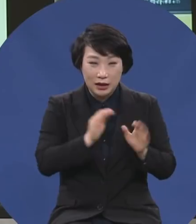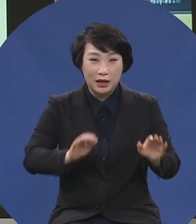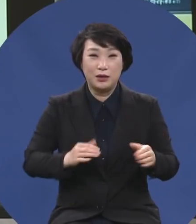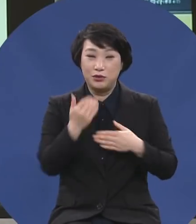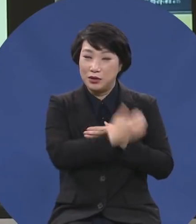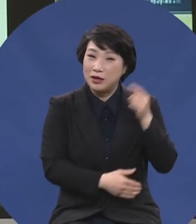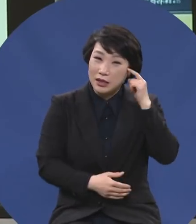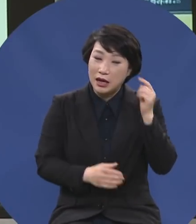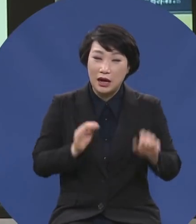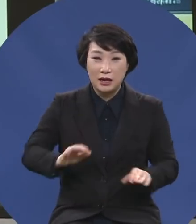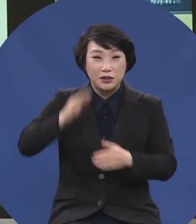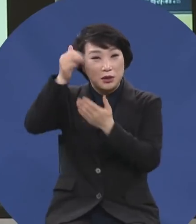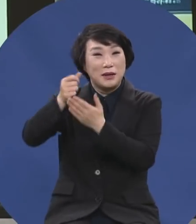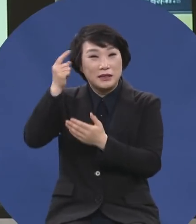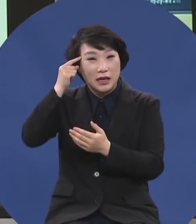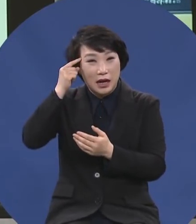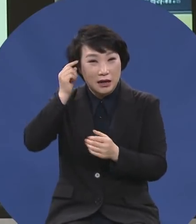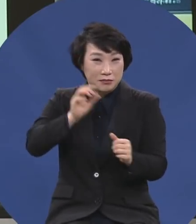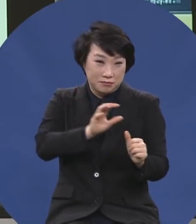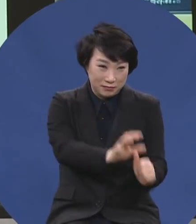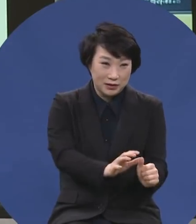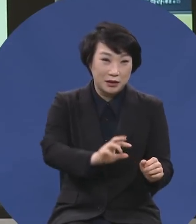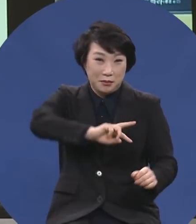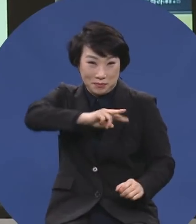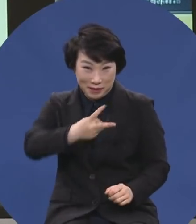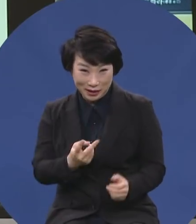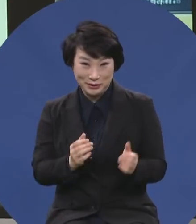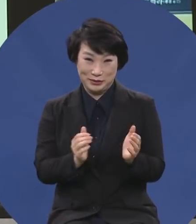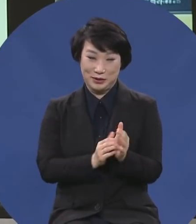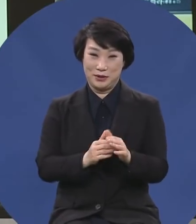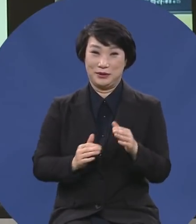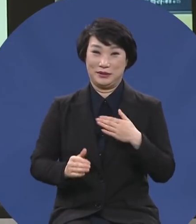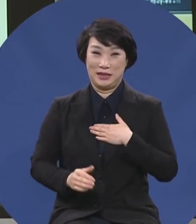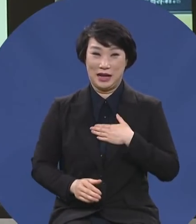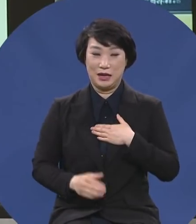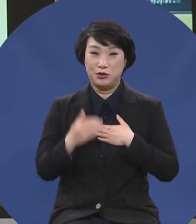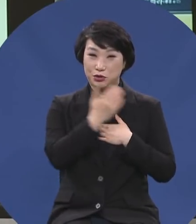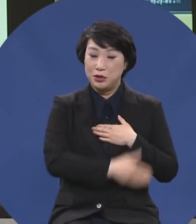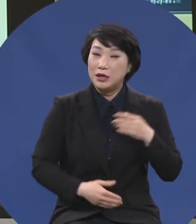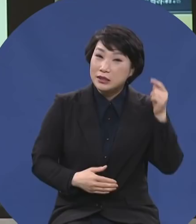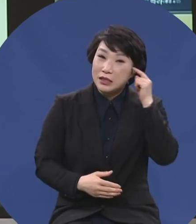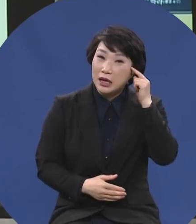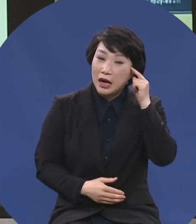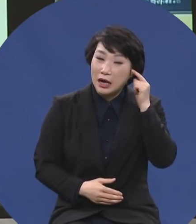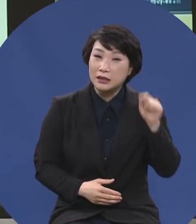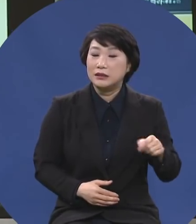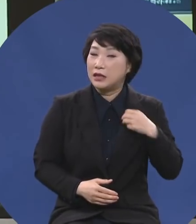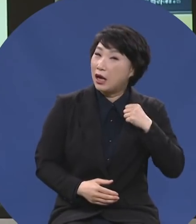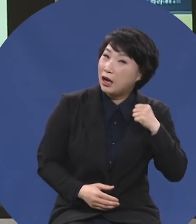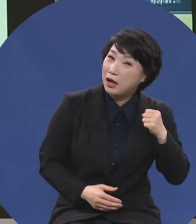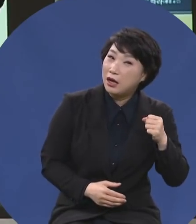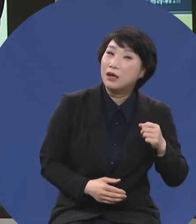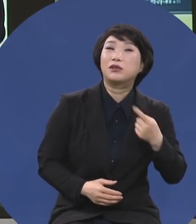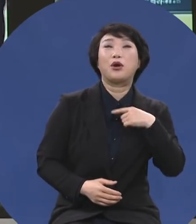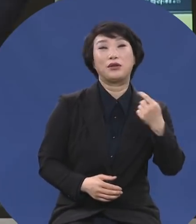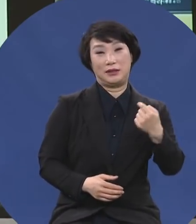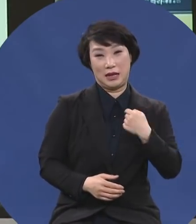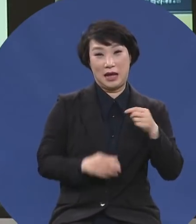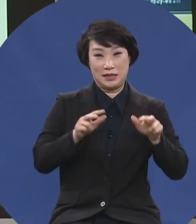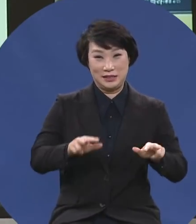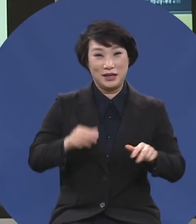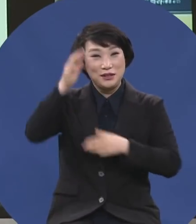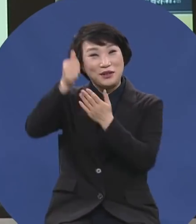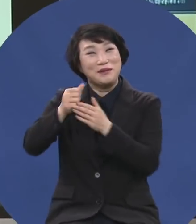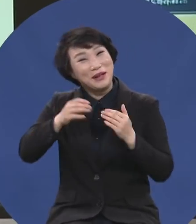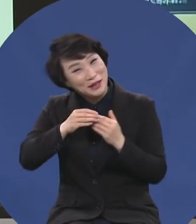육신의 생각을 성령의 생각으로 바꿔서 나를, 육신의 생각으로 나를 끌려다니는 나를